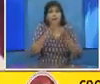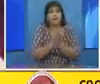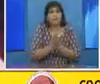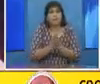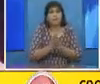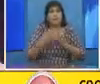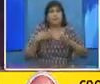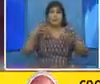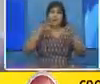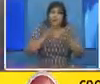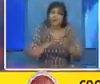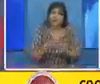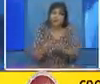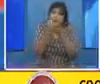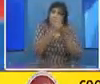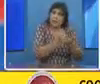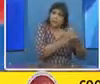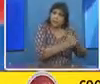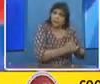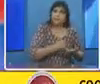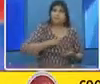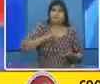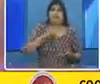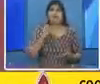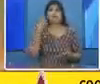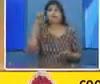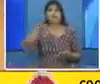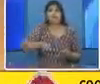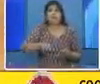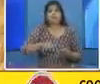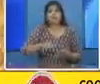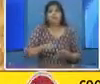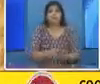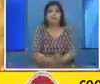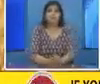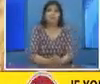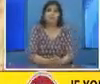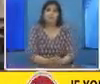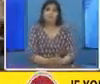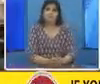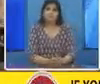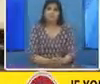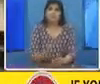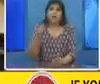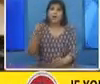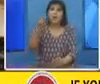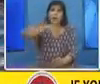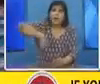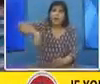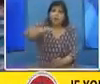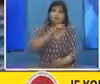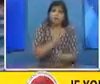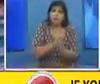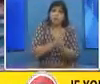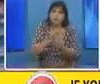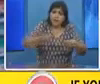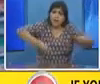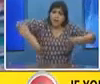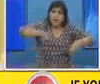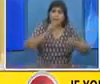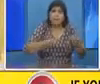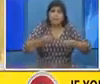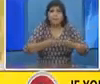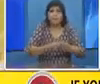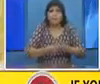और सहयोग बहुत जरूरी है, अनिवार्य है। आप लोकल खरीदेंगे, लोकल के